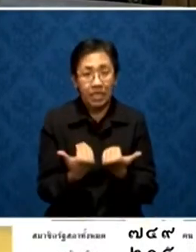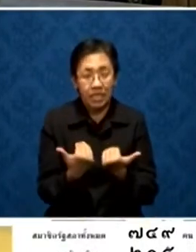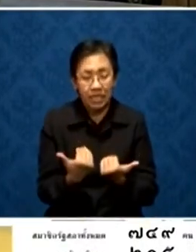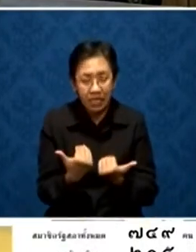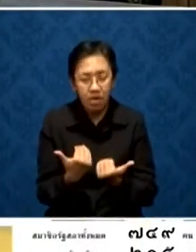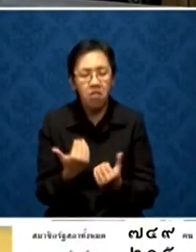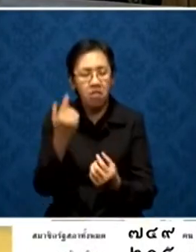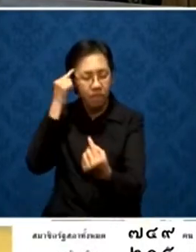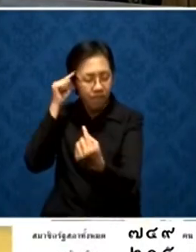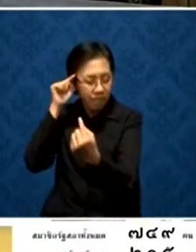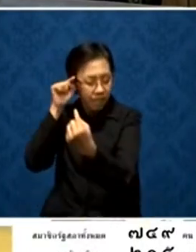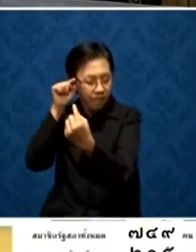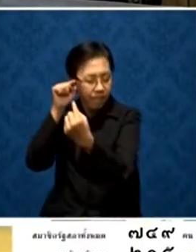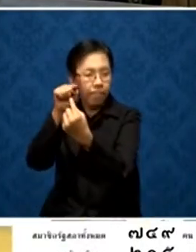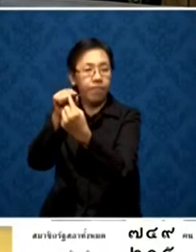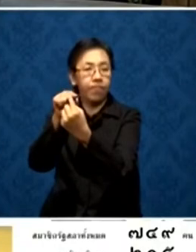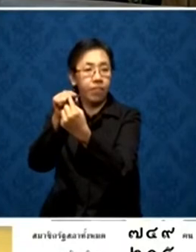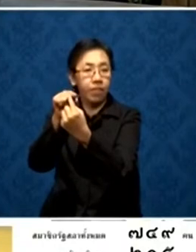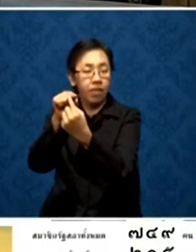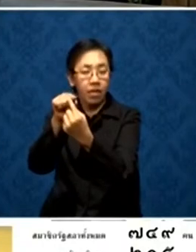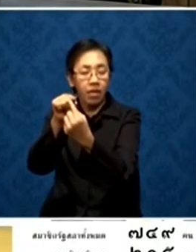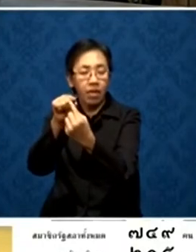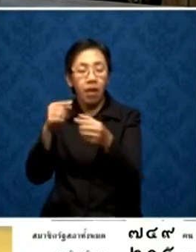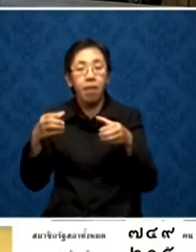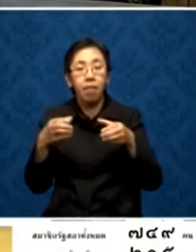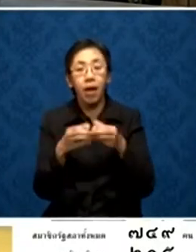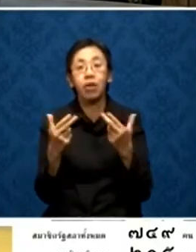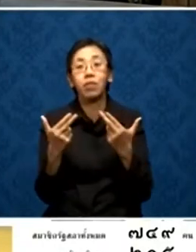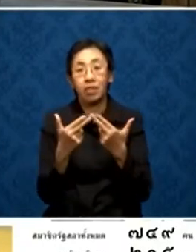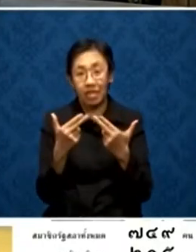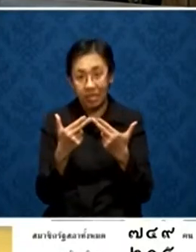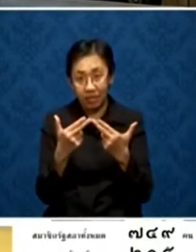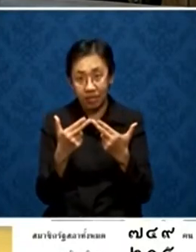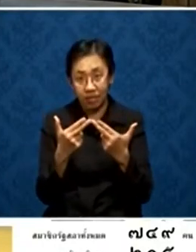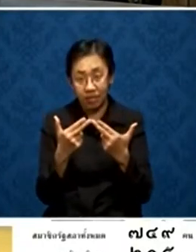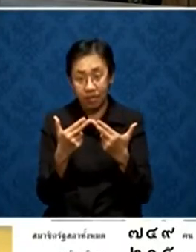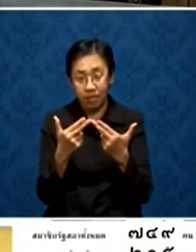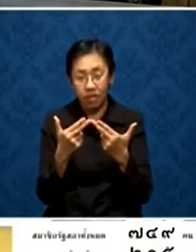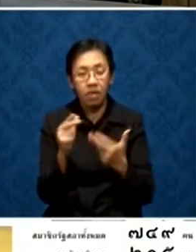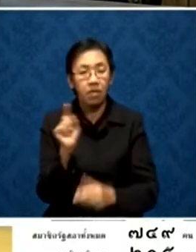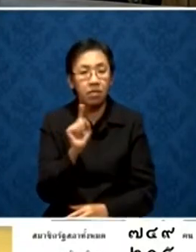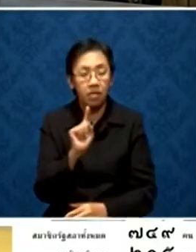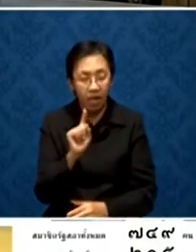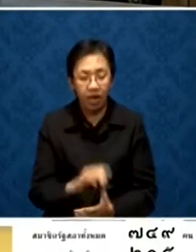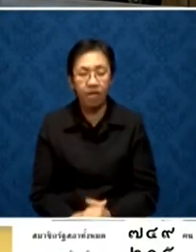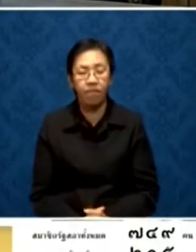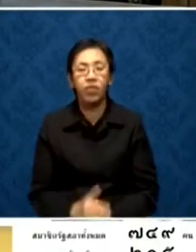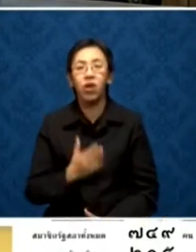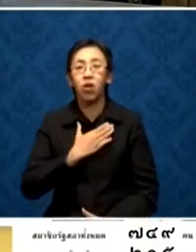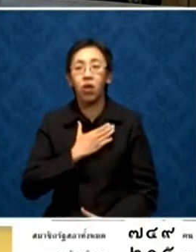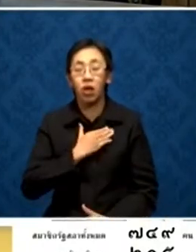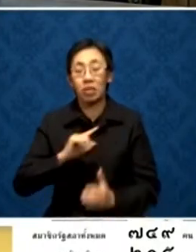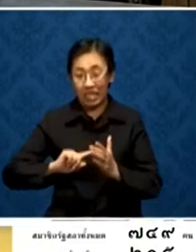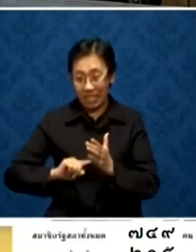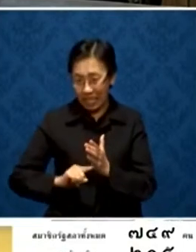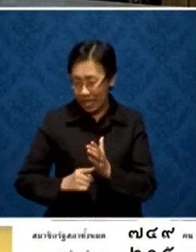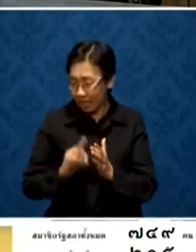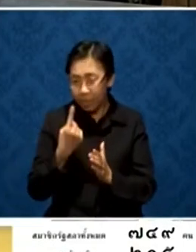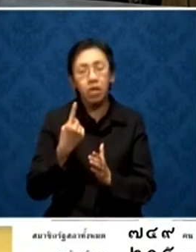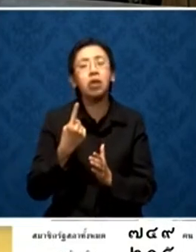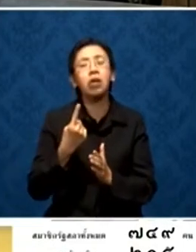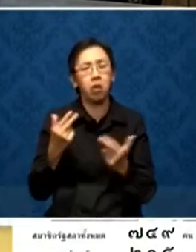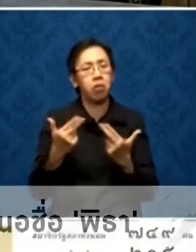ฐใช ่ใช่ใช่ใช่ สอบถามคน ในคนนี้แหละที่เป็นคนโค้ดคำที่แบบคนก็ไปด่ากันทั้งประเทศอ่ะ